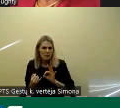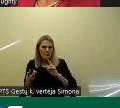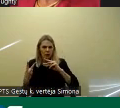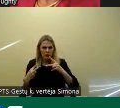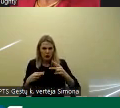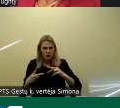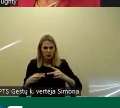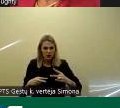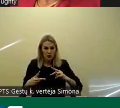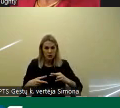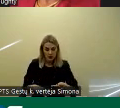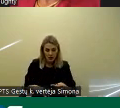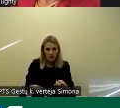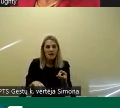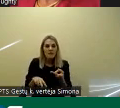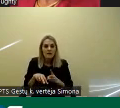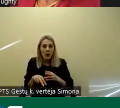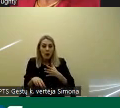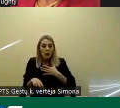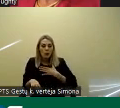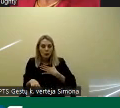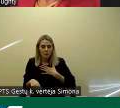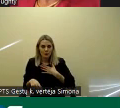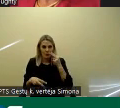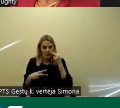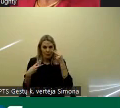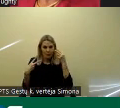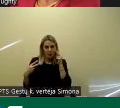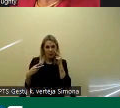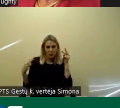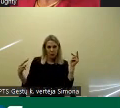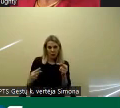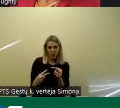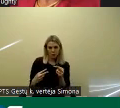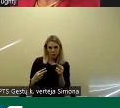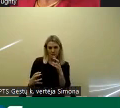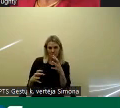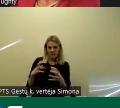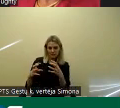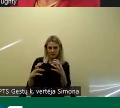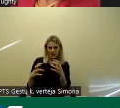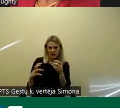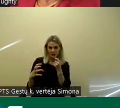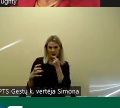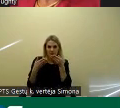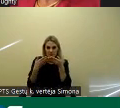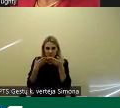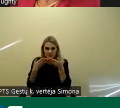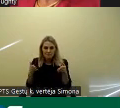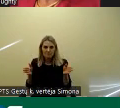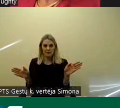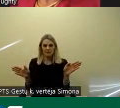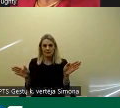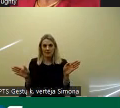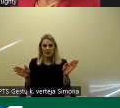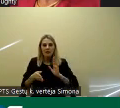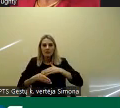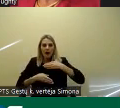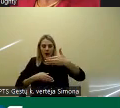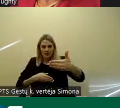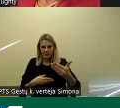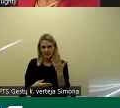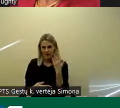plečia mūsų pasaulėvaizdį ir atveria ateities perspektyvas.